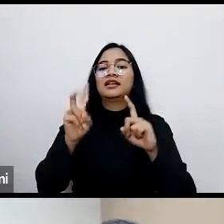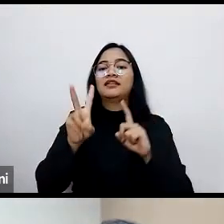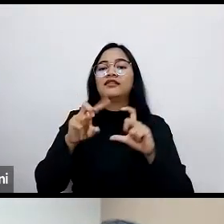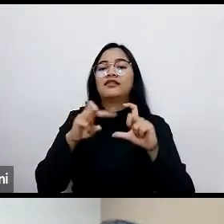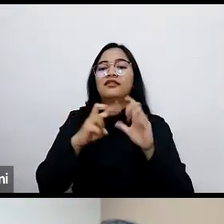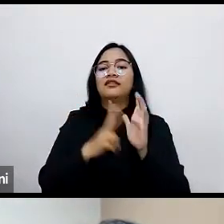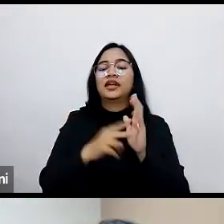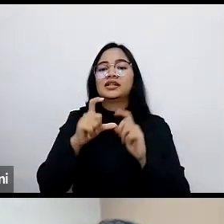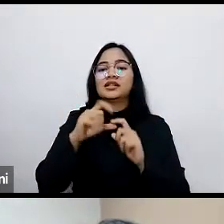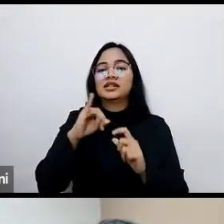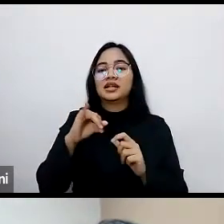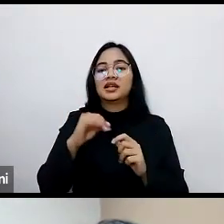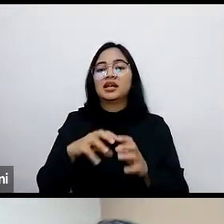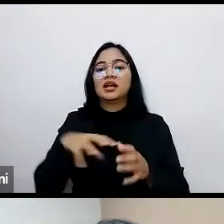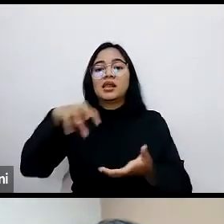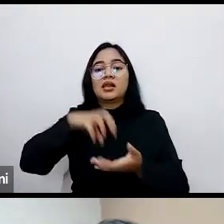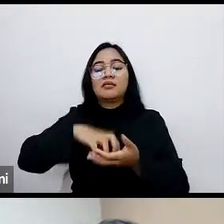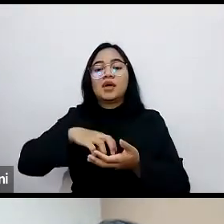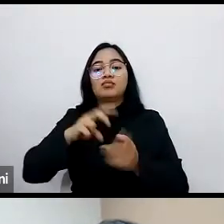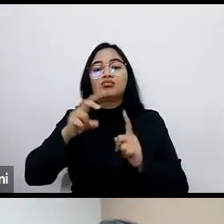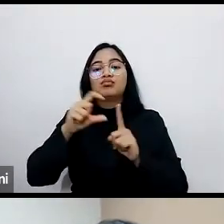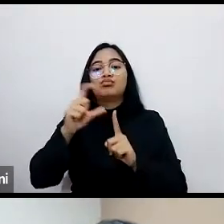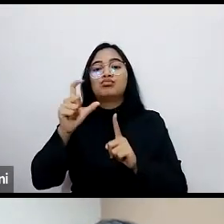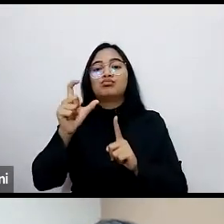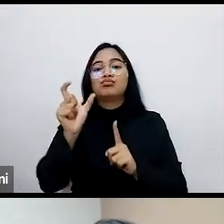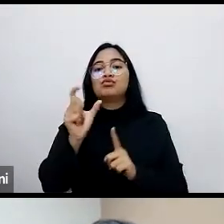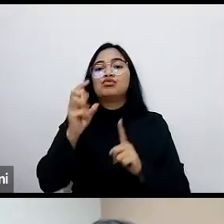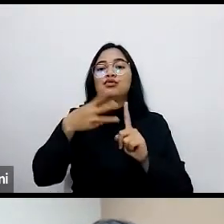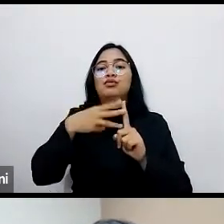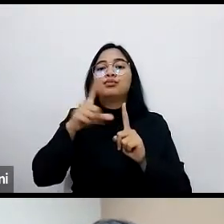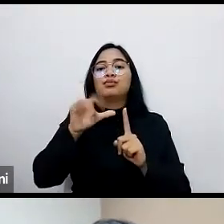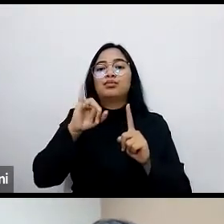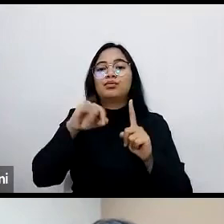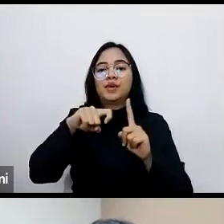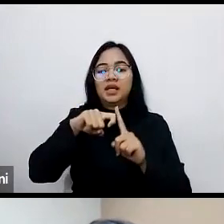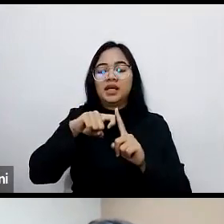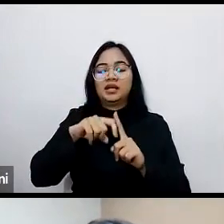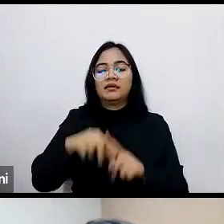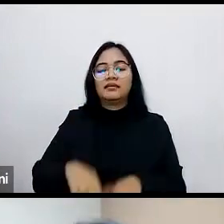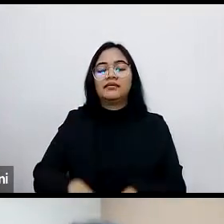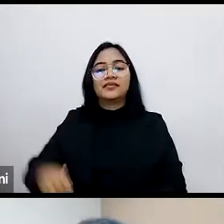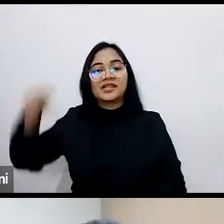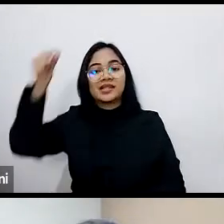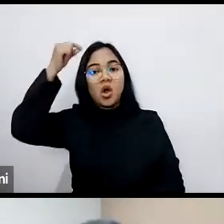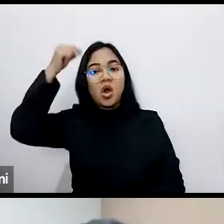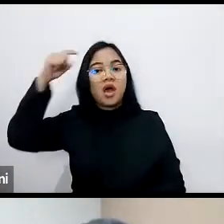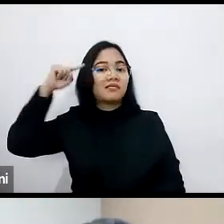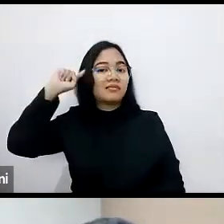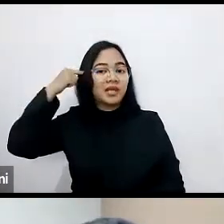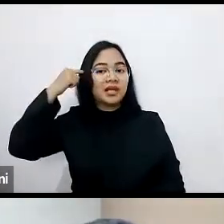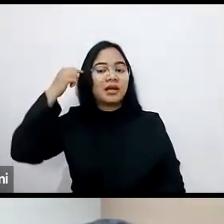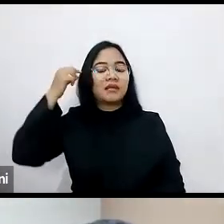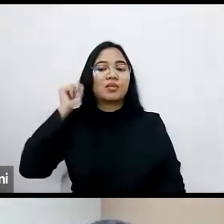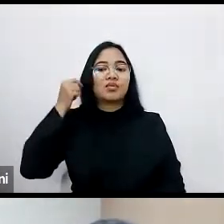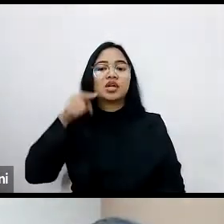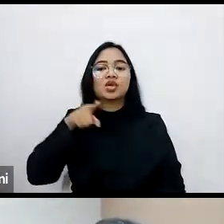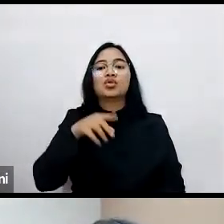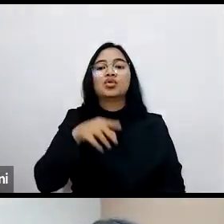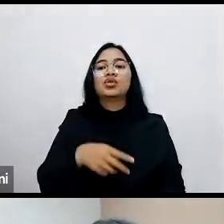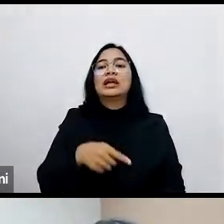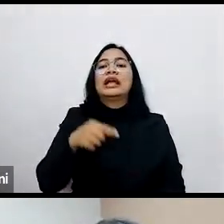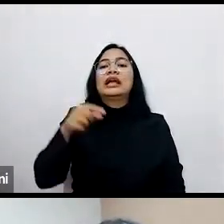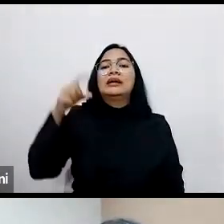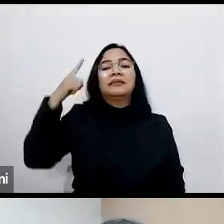ya melalui yang kolektif kami, Sekolah Pemikiran Perempuan, itu adalah inisiatif